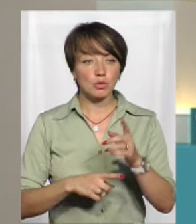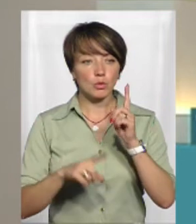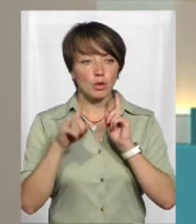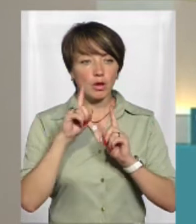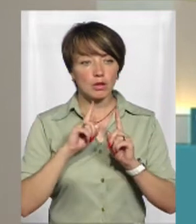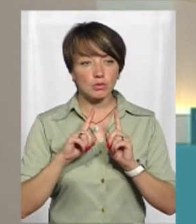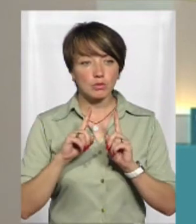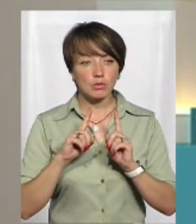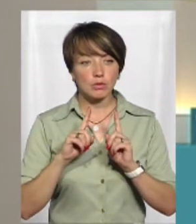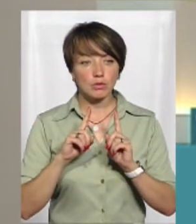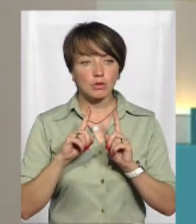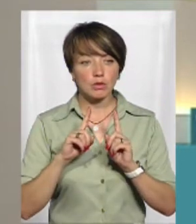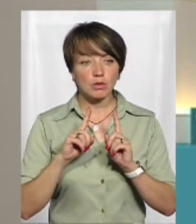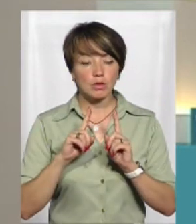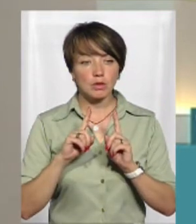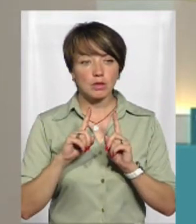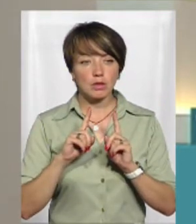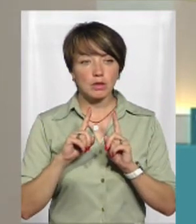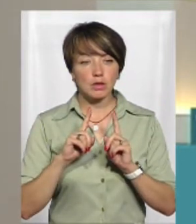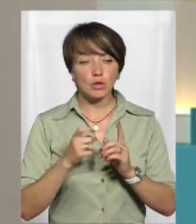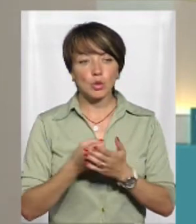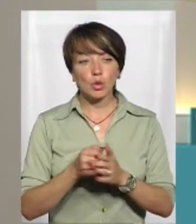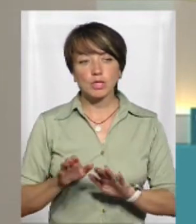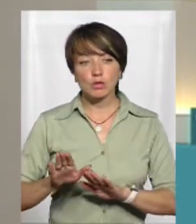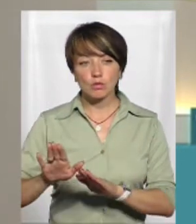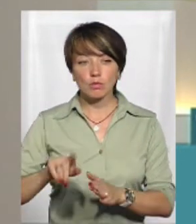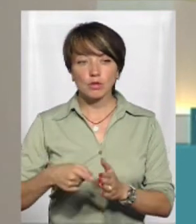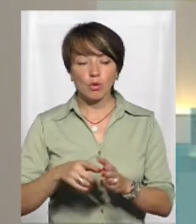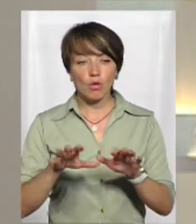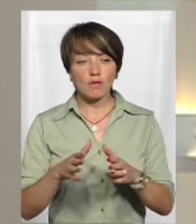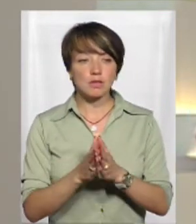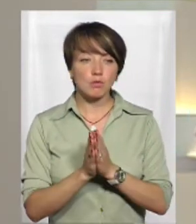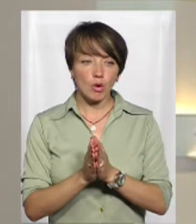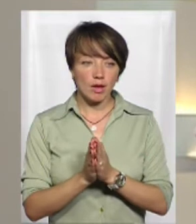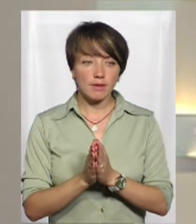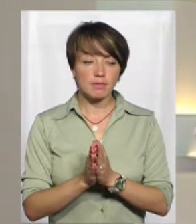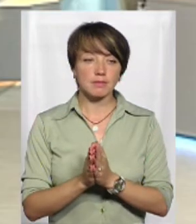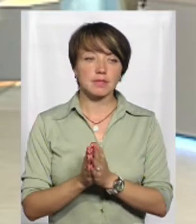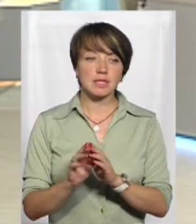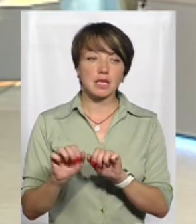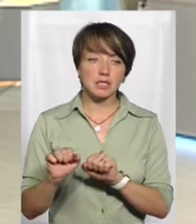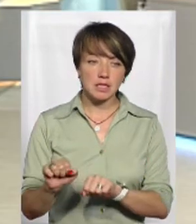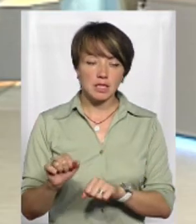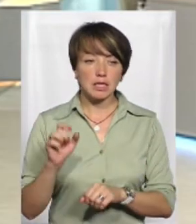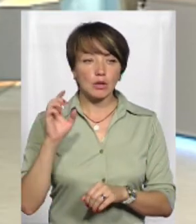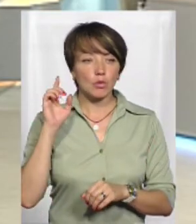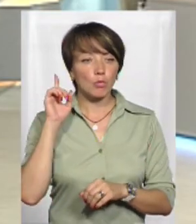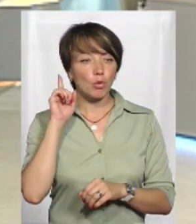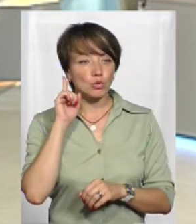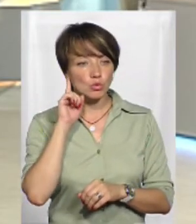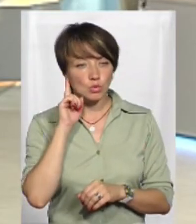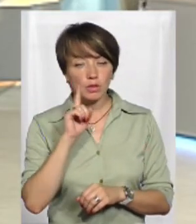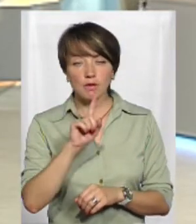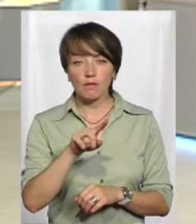і до пана Андрія Бондаренка з проханням захистити, почути їх. Очевидно,